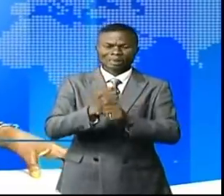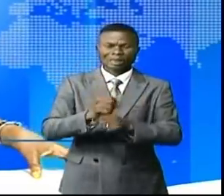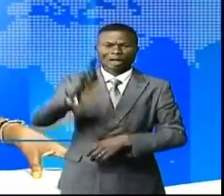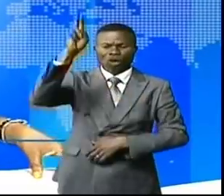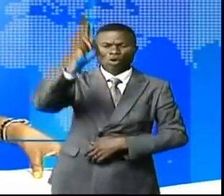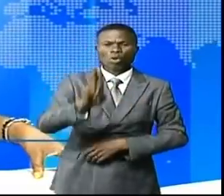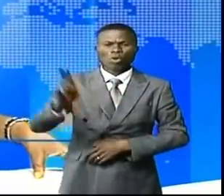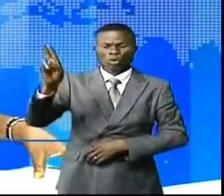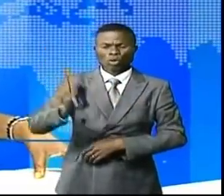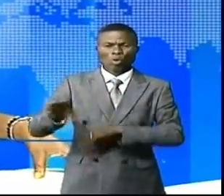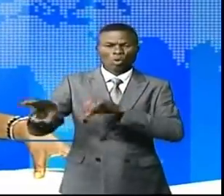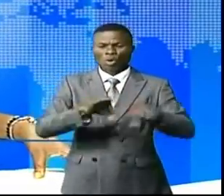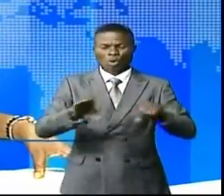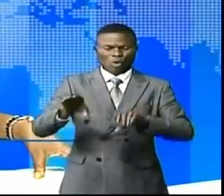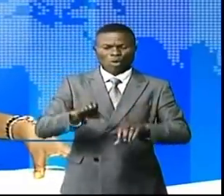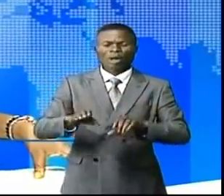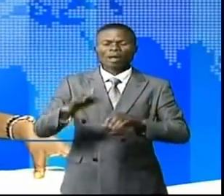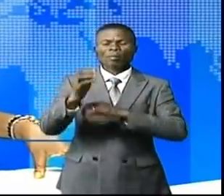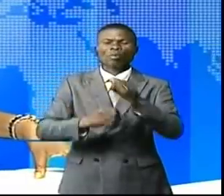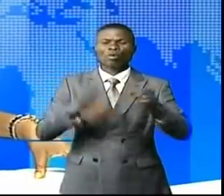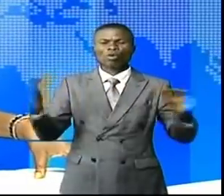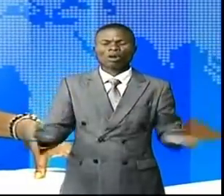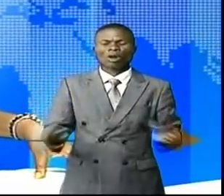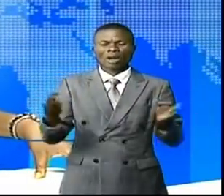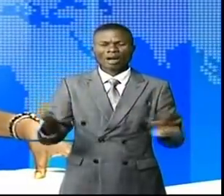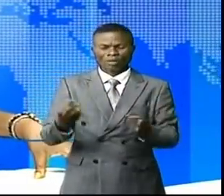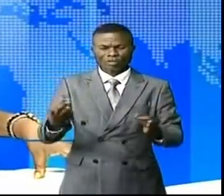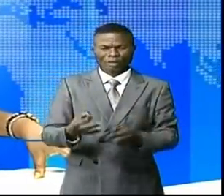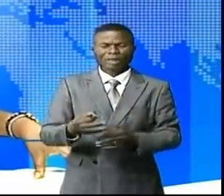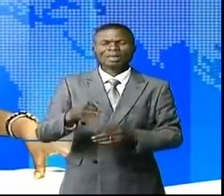lieu à Isiro pour commémorer